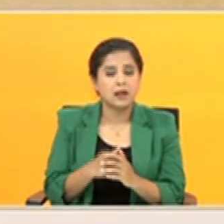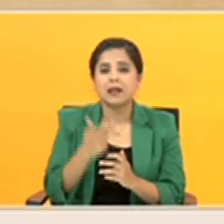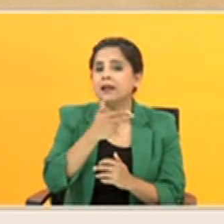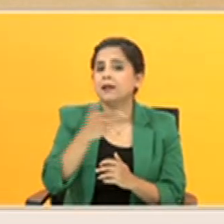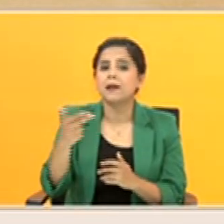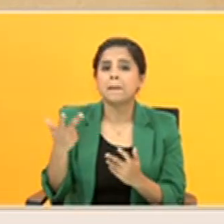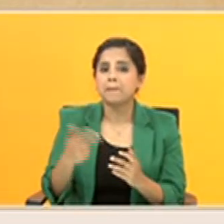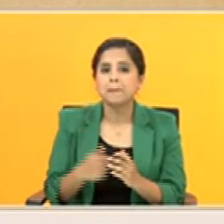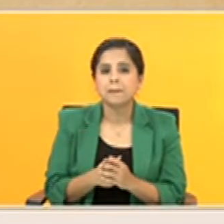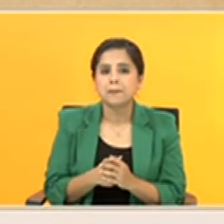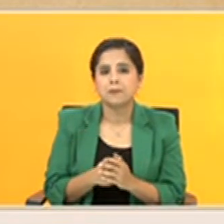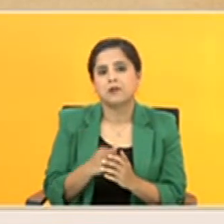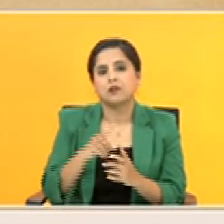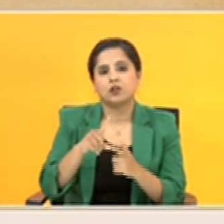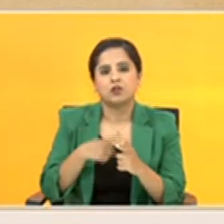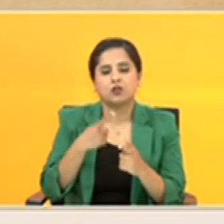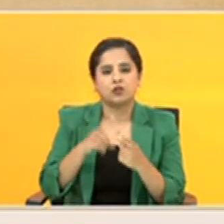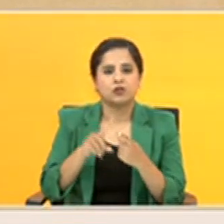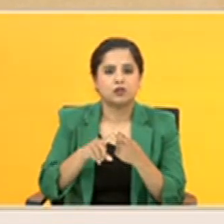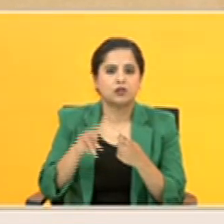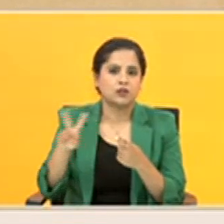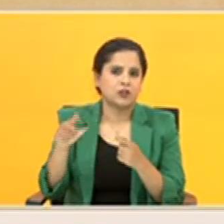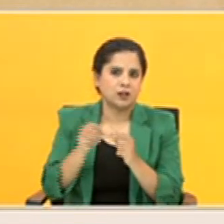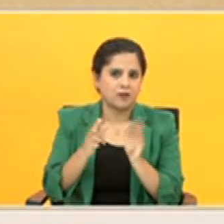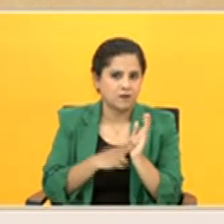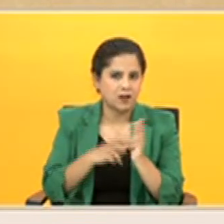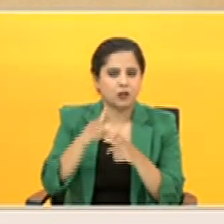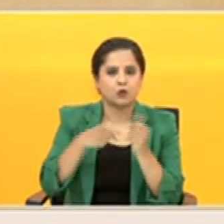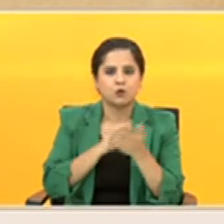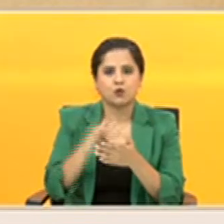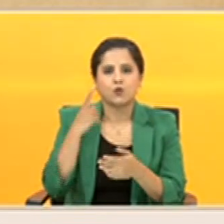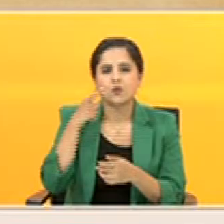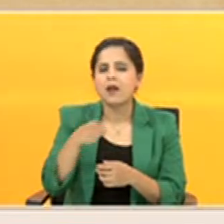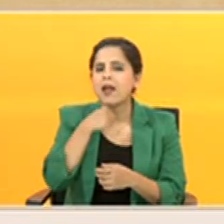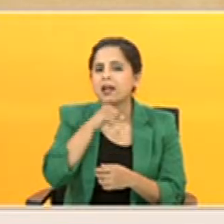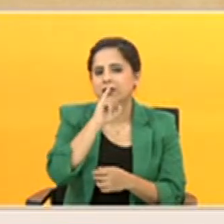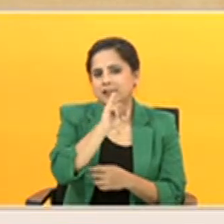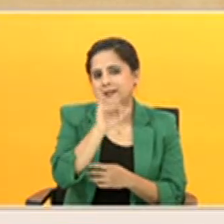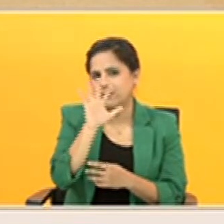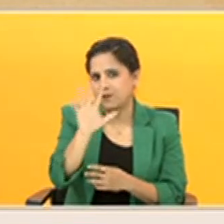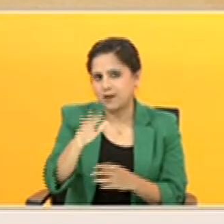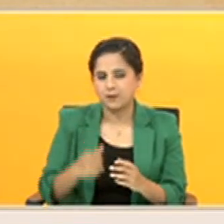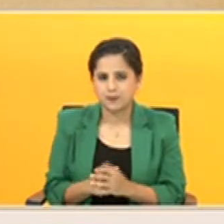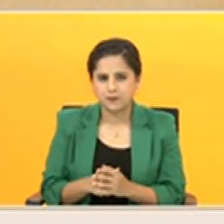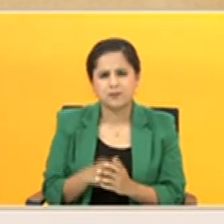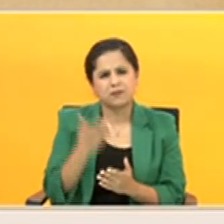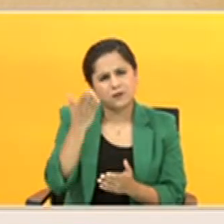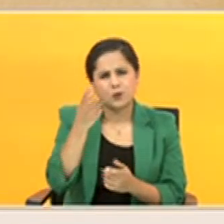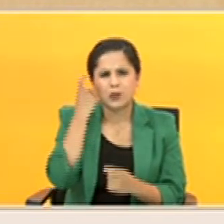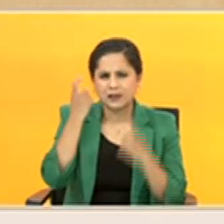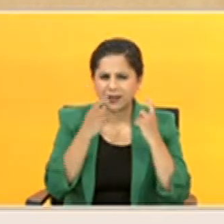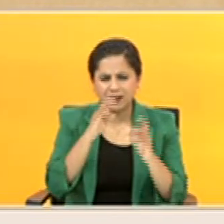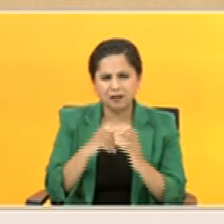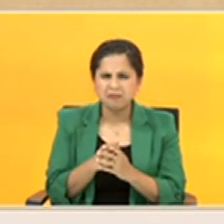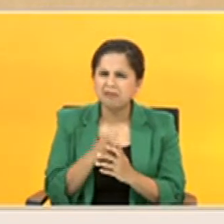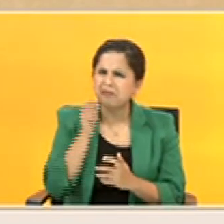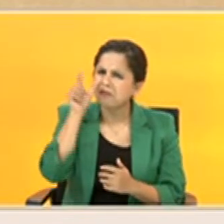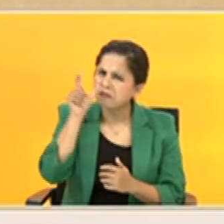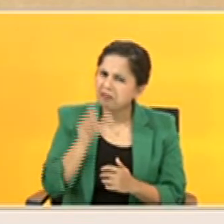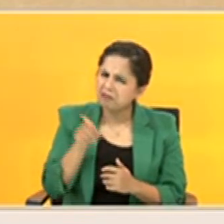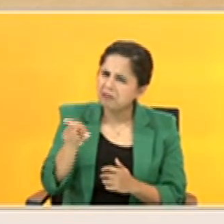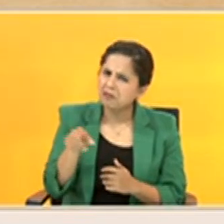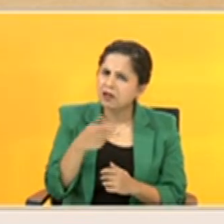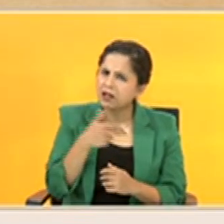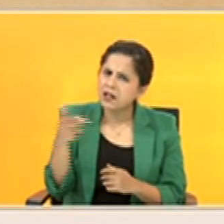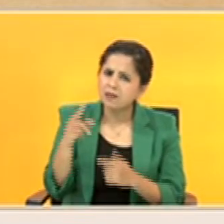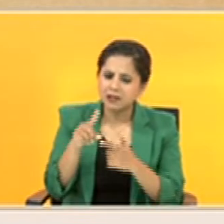है जीवन जोशी। उम्र 65 साल। अब सोचिए, जिनके नाम